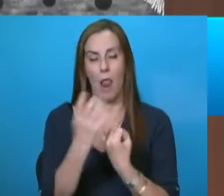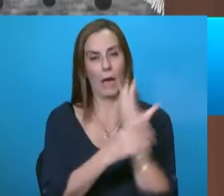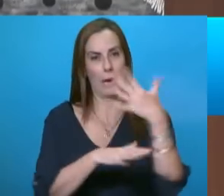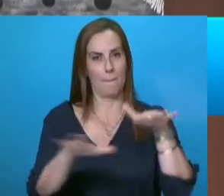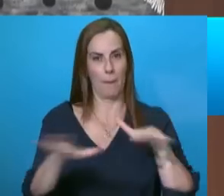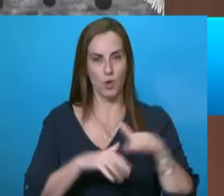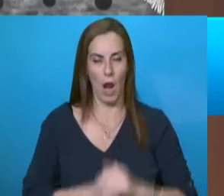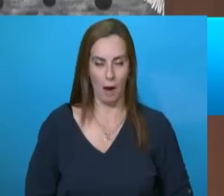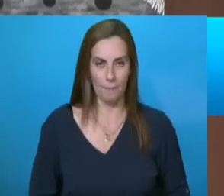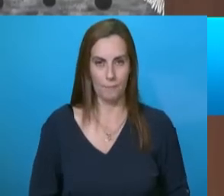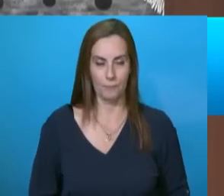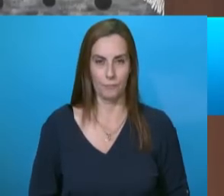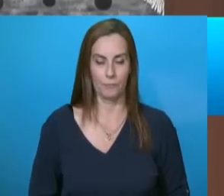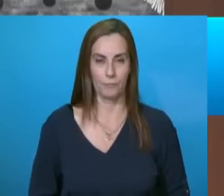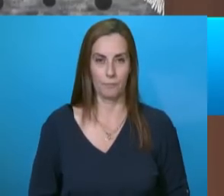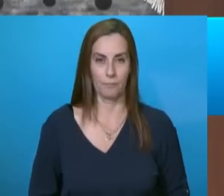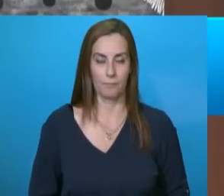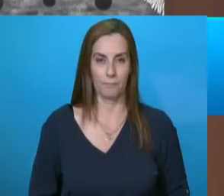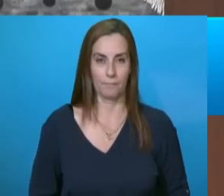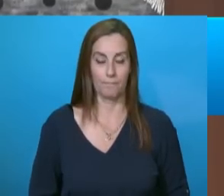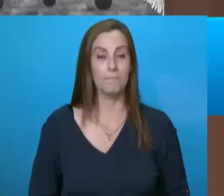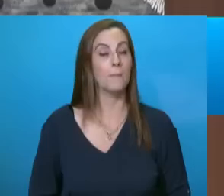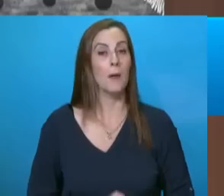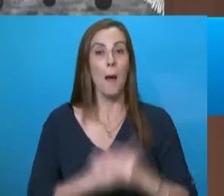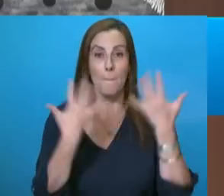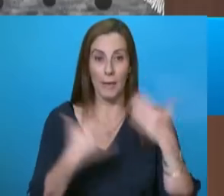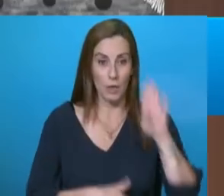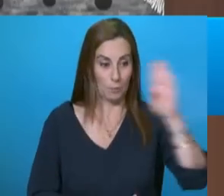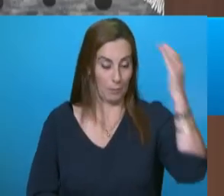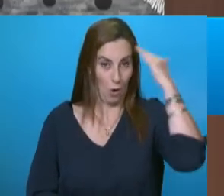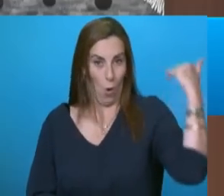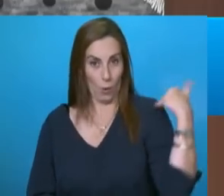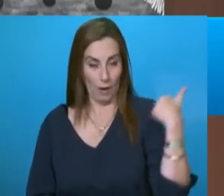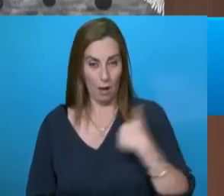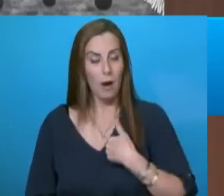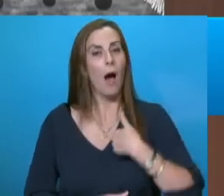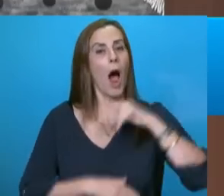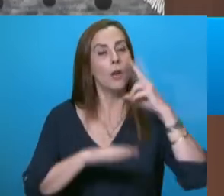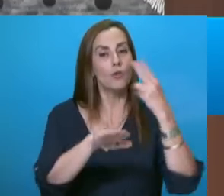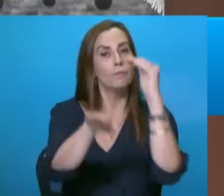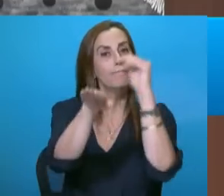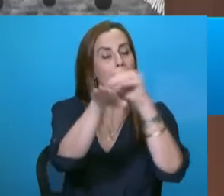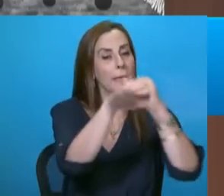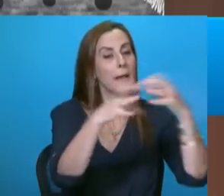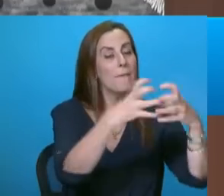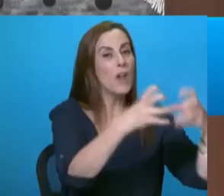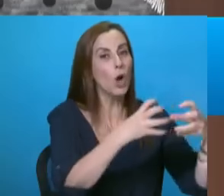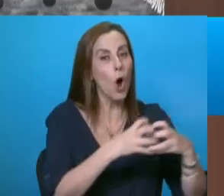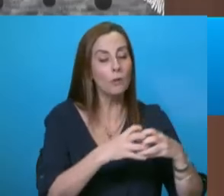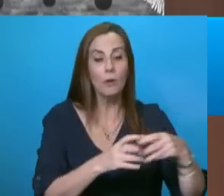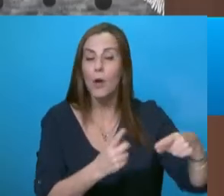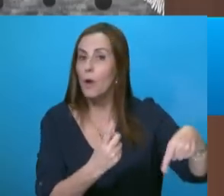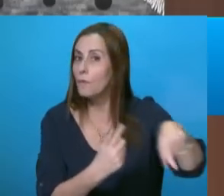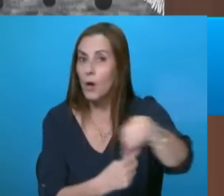ממשלה. עם קבלת הודעתו, שבתי ופניתי לראשי הסיעות, והם